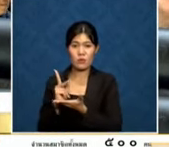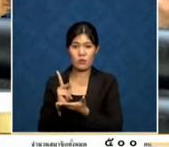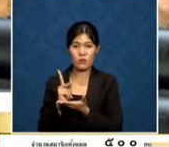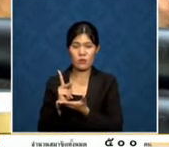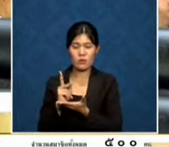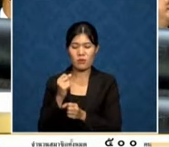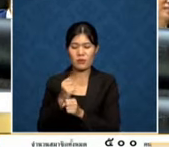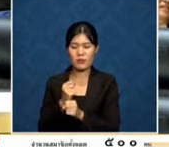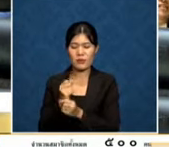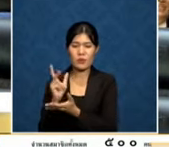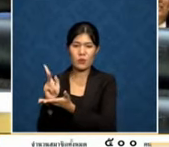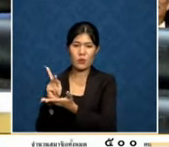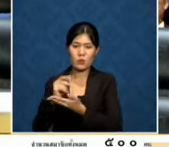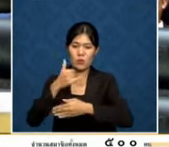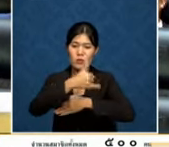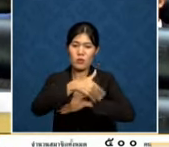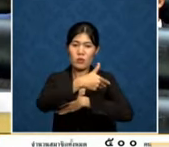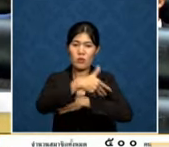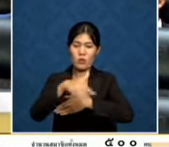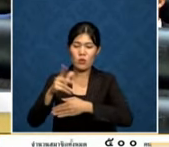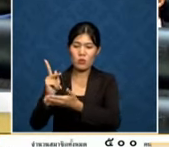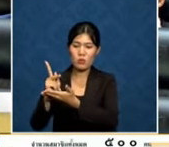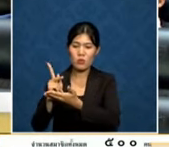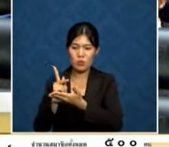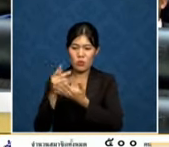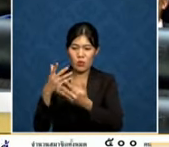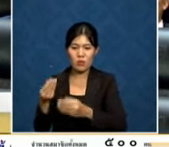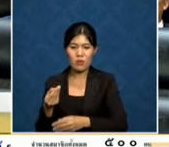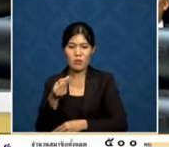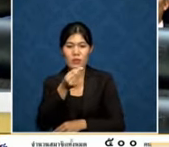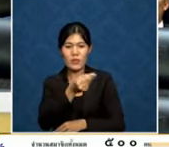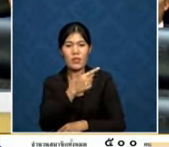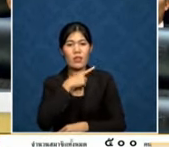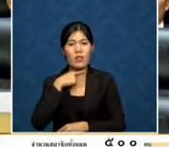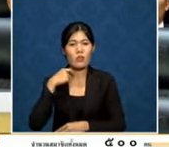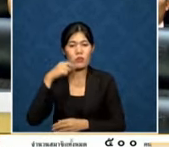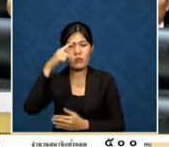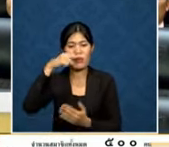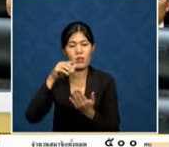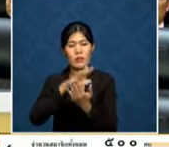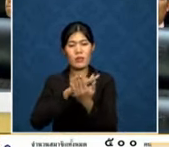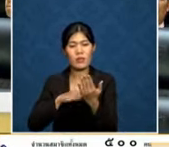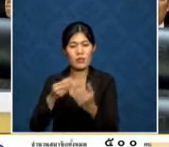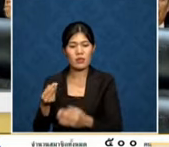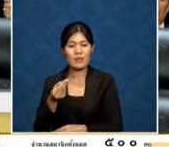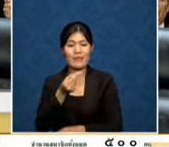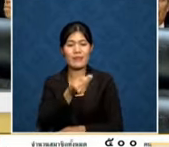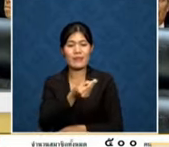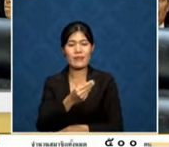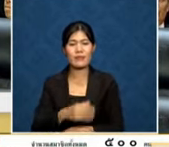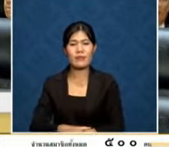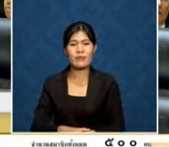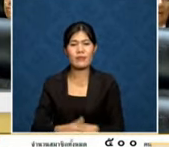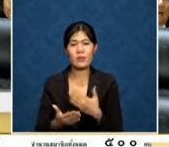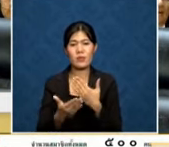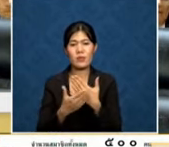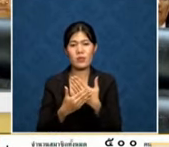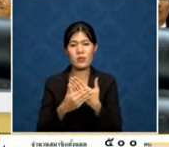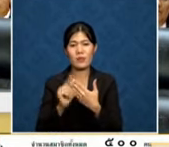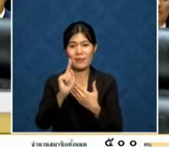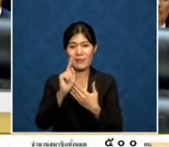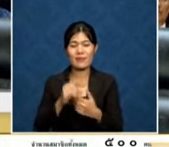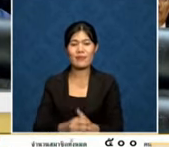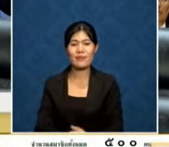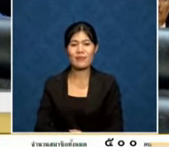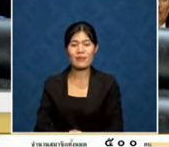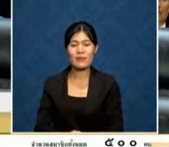ก่อหนี้ต่างประเทศเพื่อชเชยการขาดดุลงบประมาณคำเตือนของนักวิชาการคืออะไรท่านรู้ม